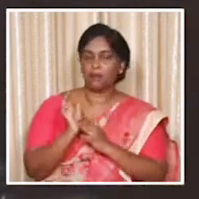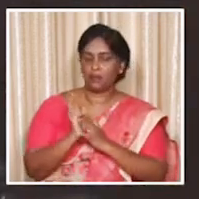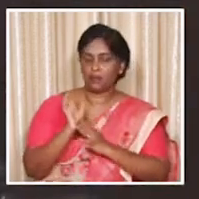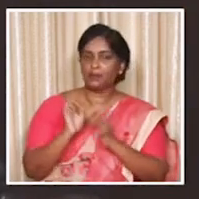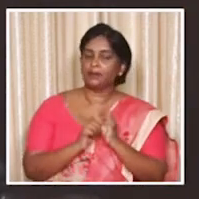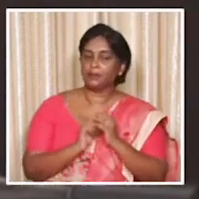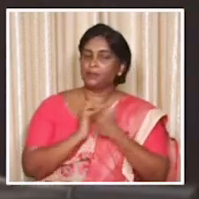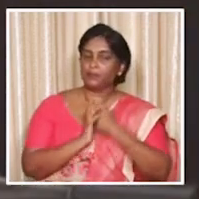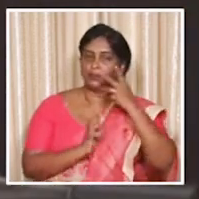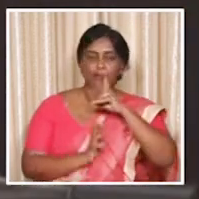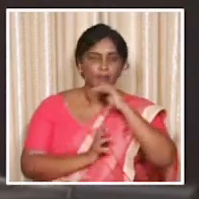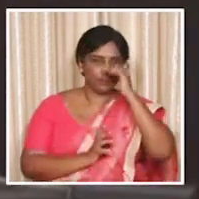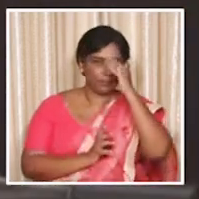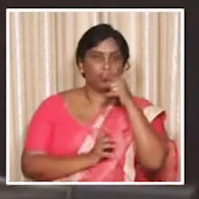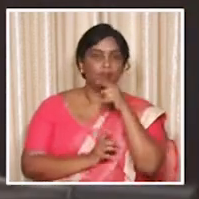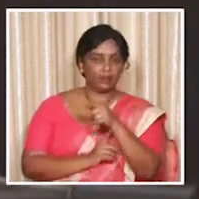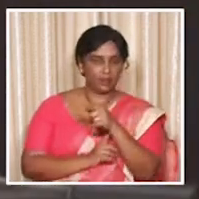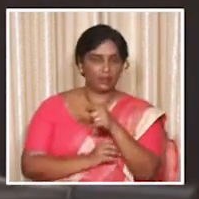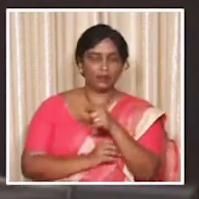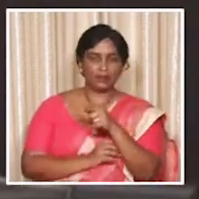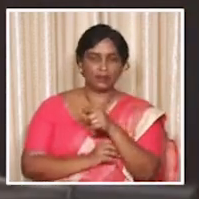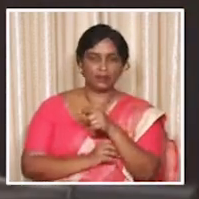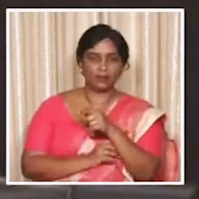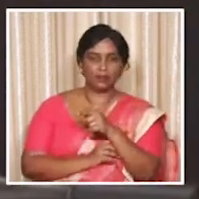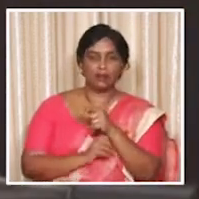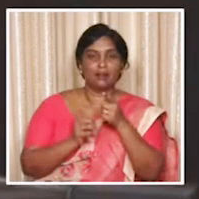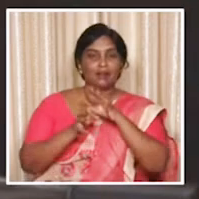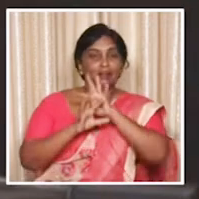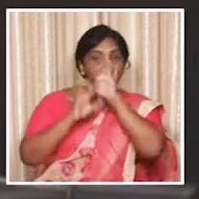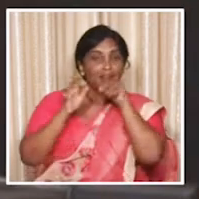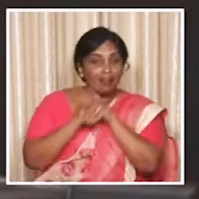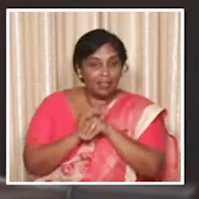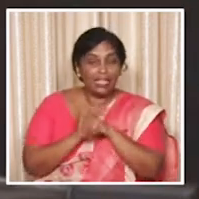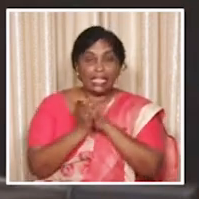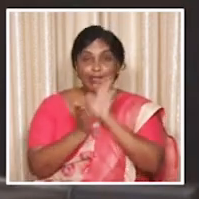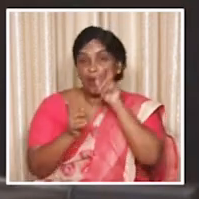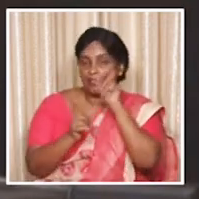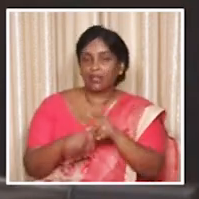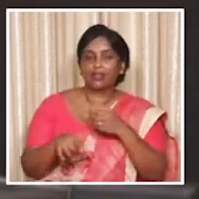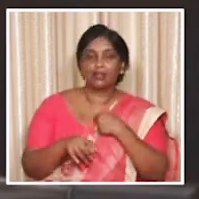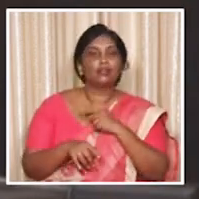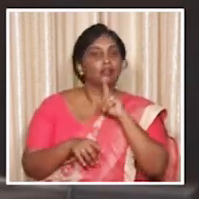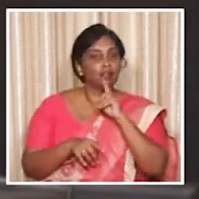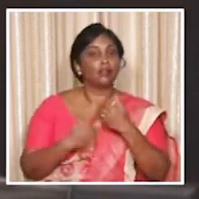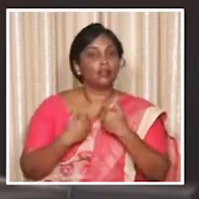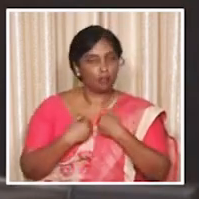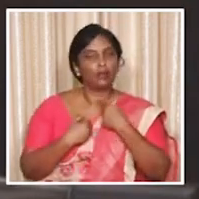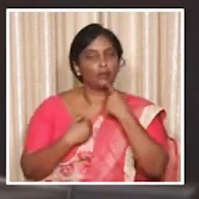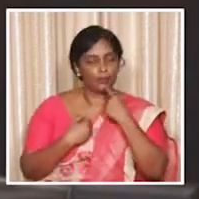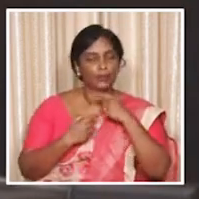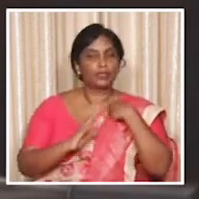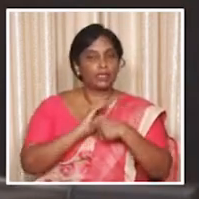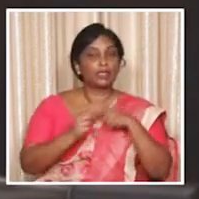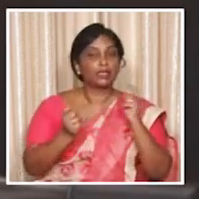ඒ ගරු නියෝජ්‍ය කතානායකතුමනි මෙතුමන්ල මේ අර හුඹහෙත් මොකද මේ කොරහෙත් කිඹුලු දකින්නවා මම කියන්නේ අපි ඔව් ශ්‍රී